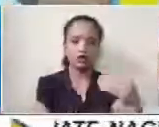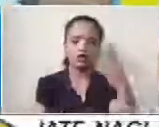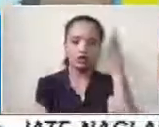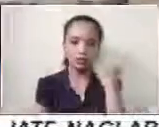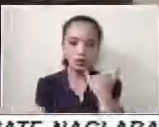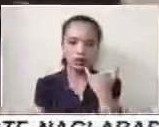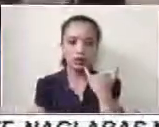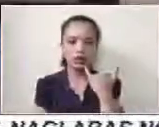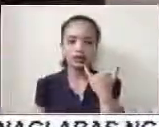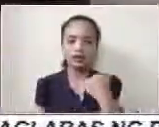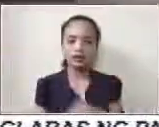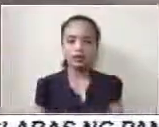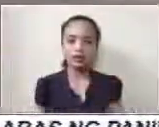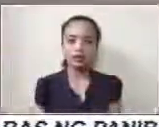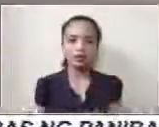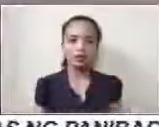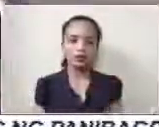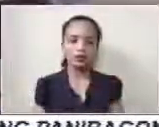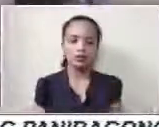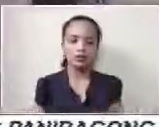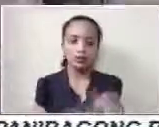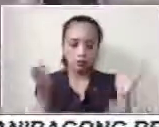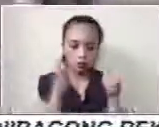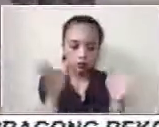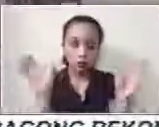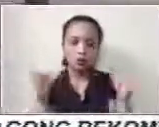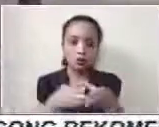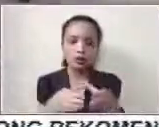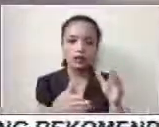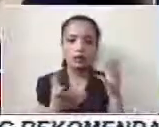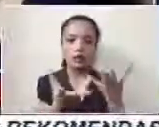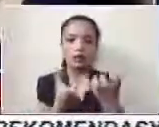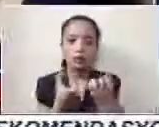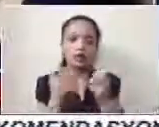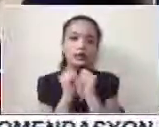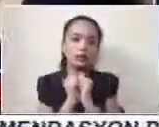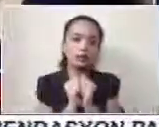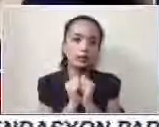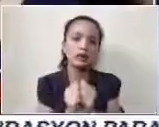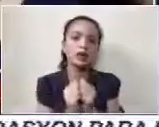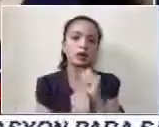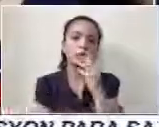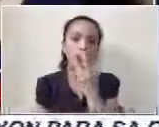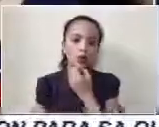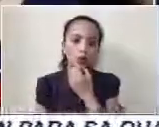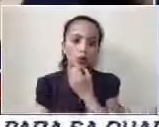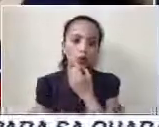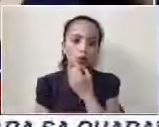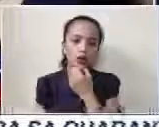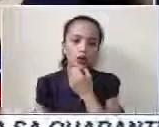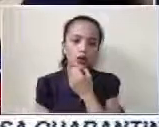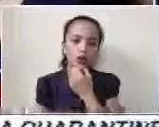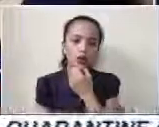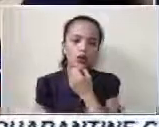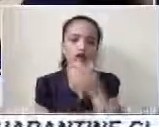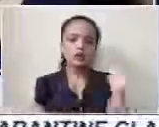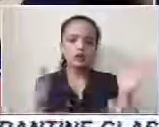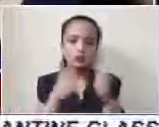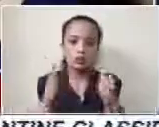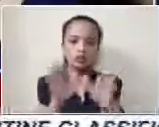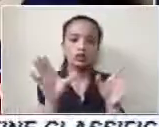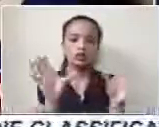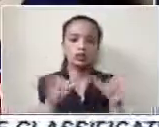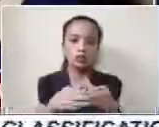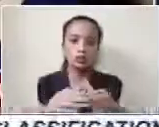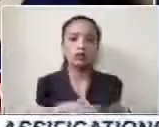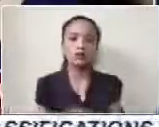ang mga Pilipino na luluwag na rin ang mga mahigpit na ipinagbabawal sa pagbiyahe. Eventually, hindi na natin kailangan magka-RT-PCR